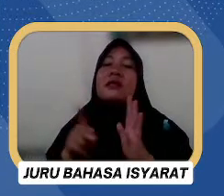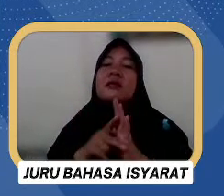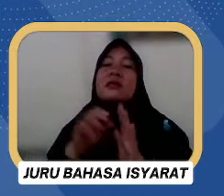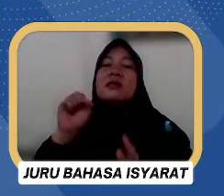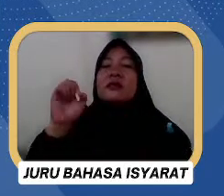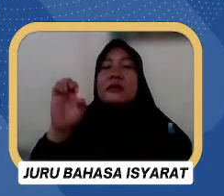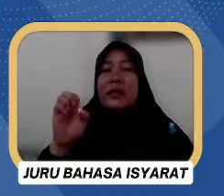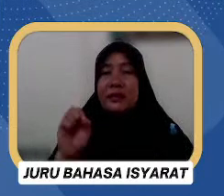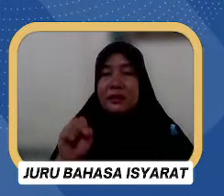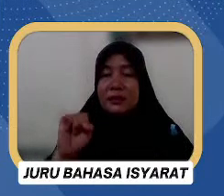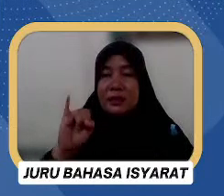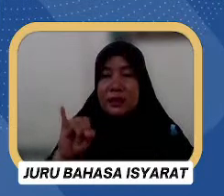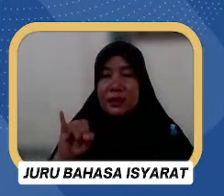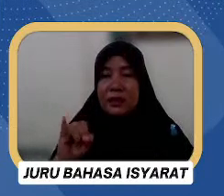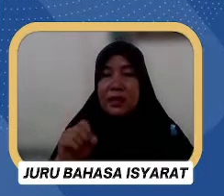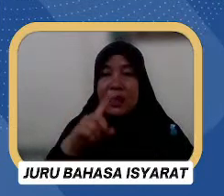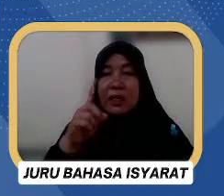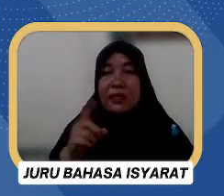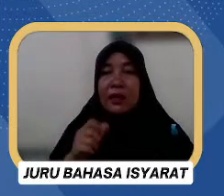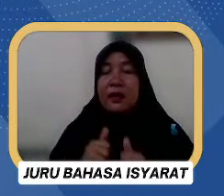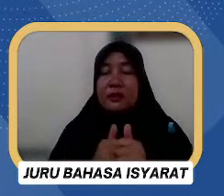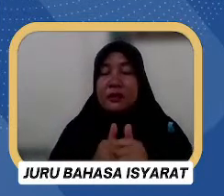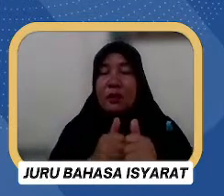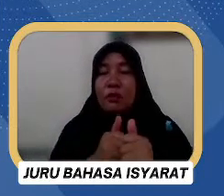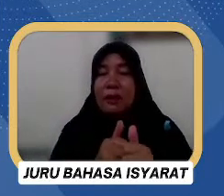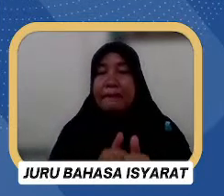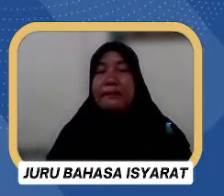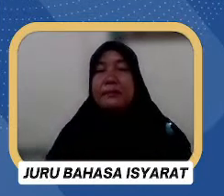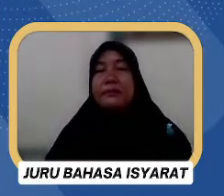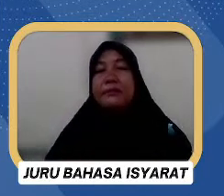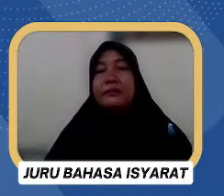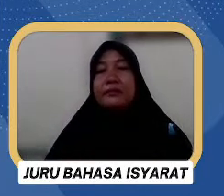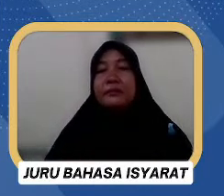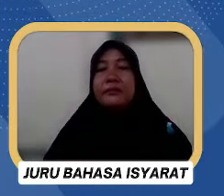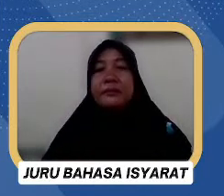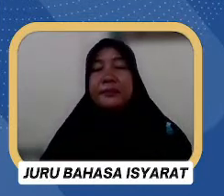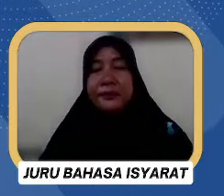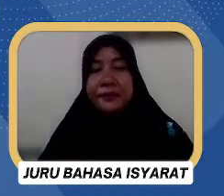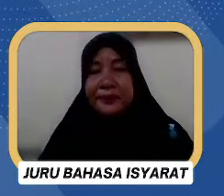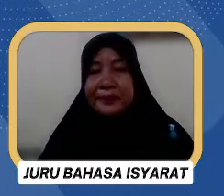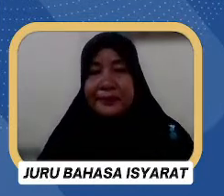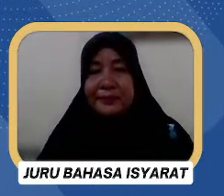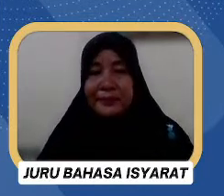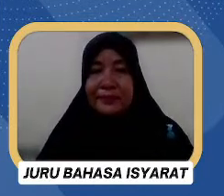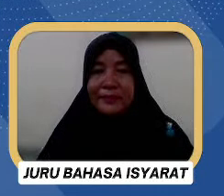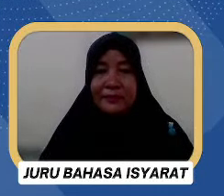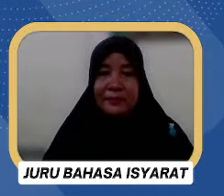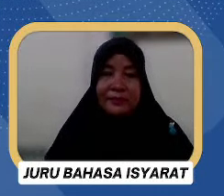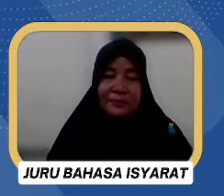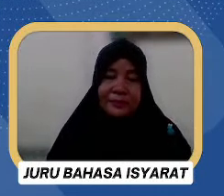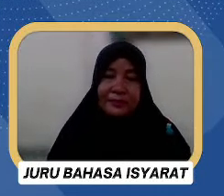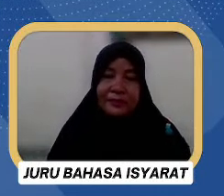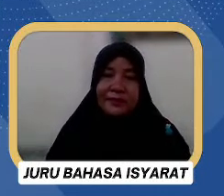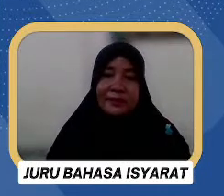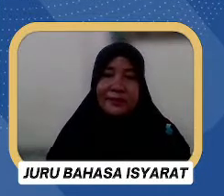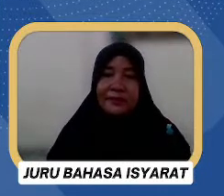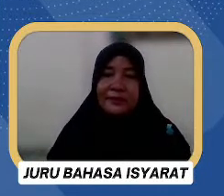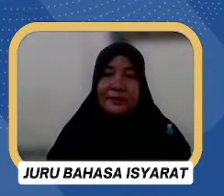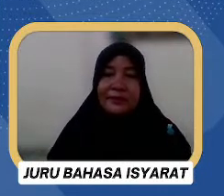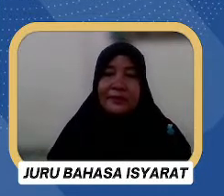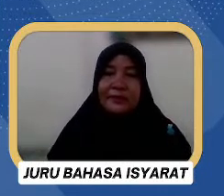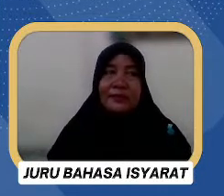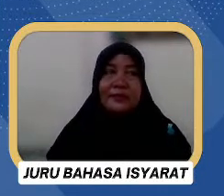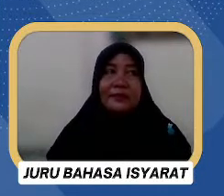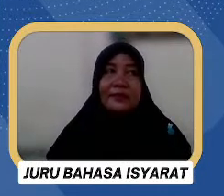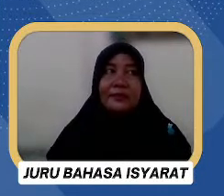tanya-jawab. Sebelum saya memanggil siapa saja nih yang ingin bertanya kepada narasumber langsung, dimohon untuk